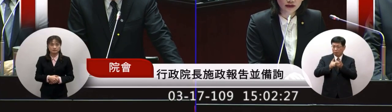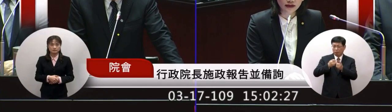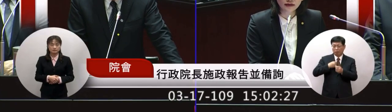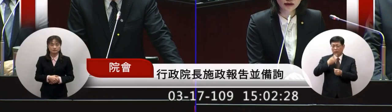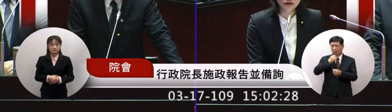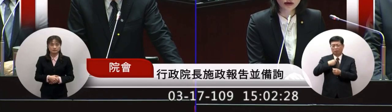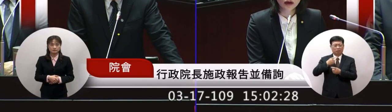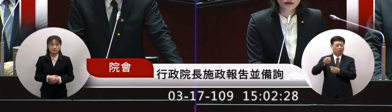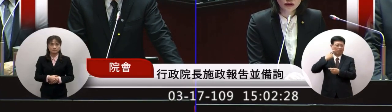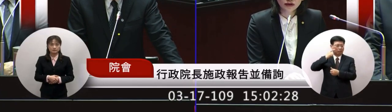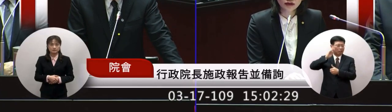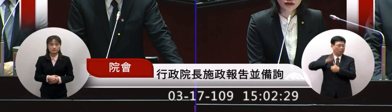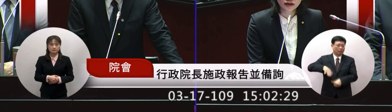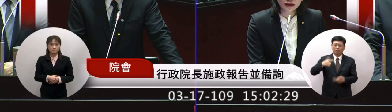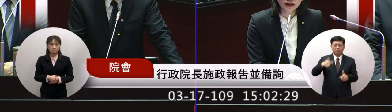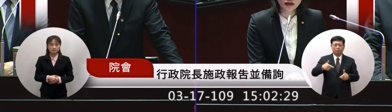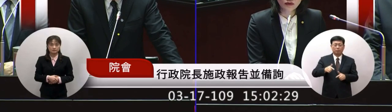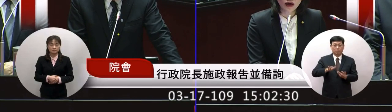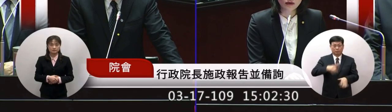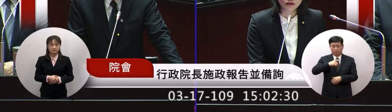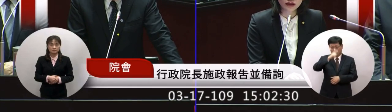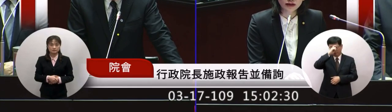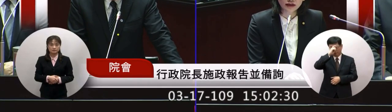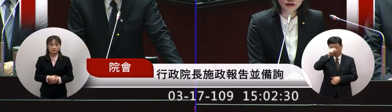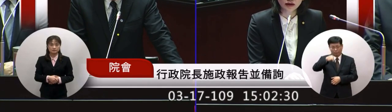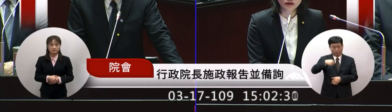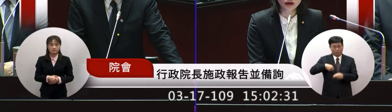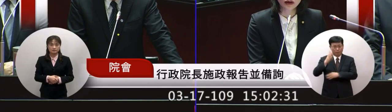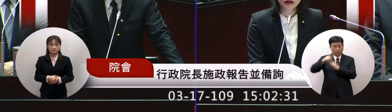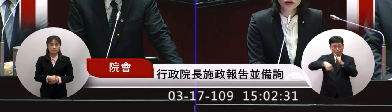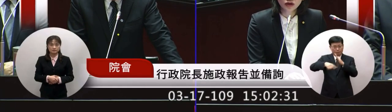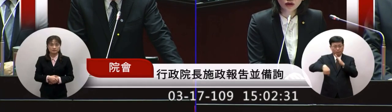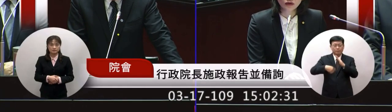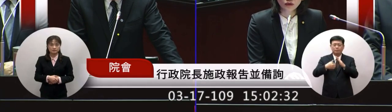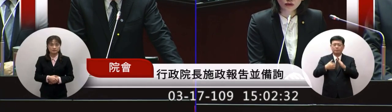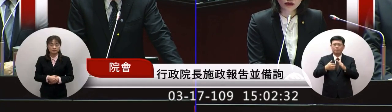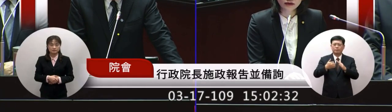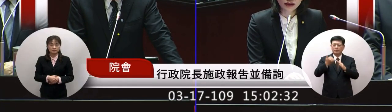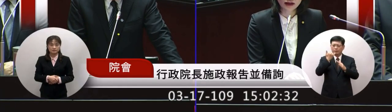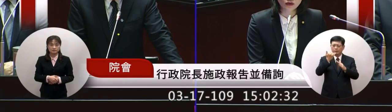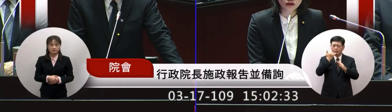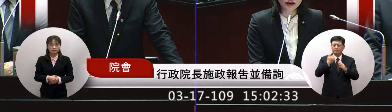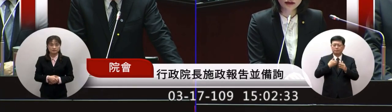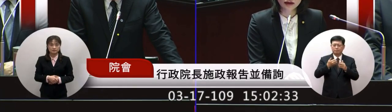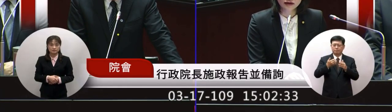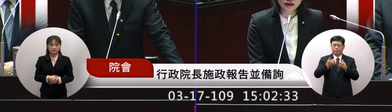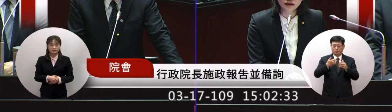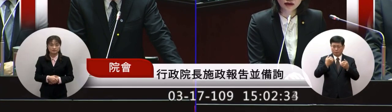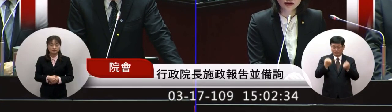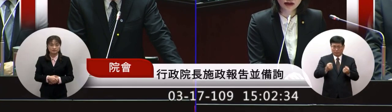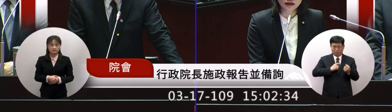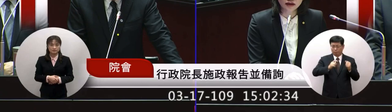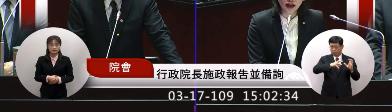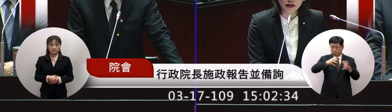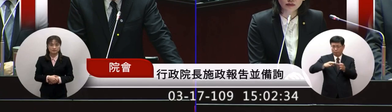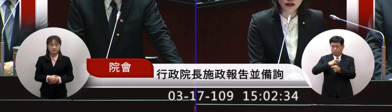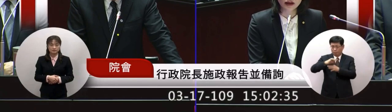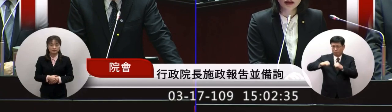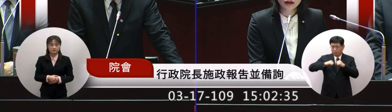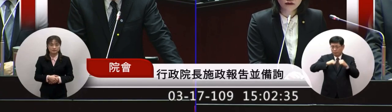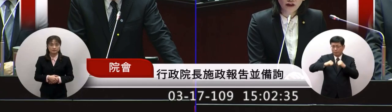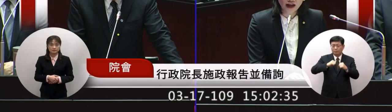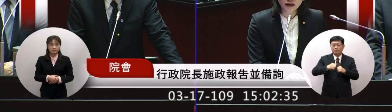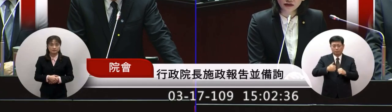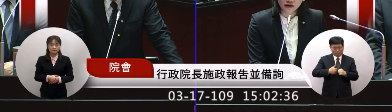我们的行政院，我只是希望我们行政院就我们在国际的竞争力上